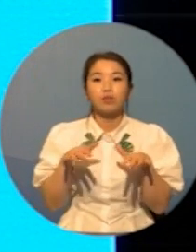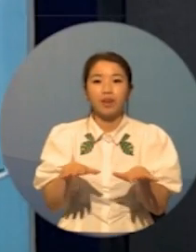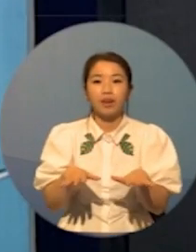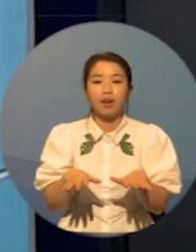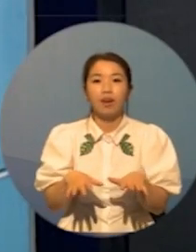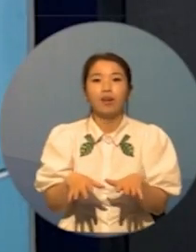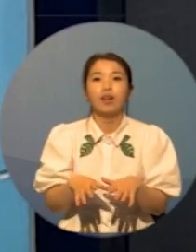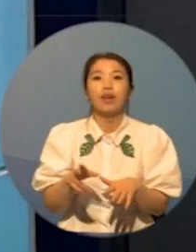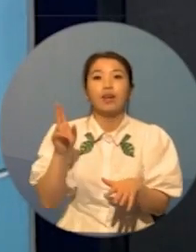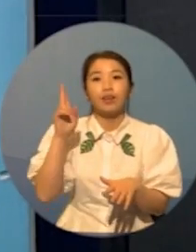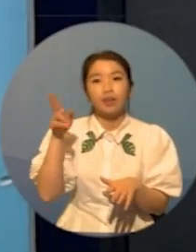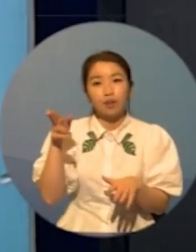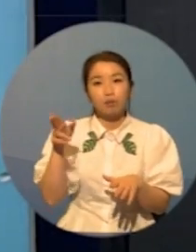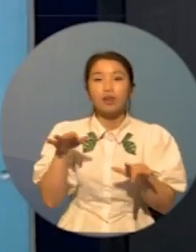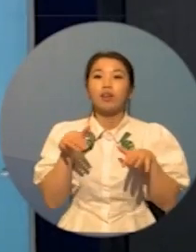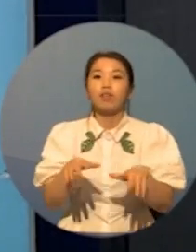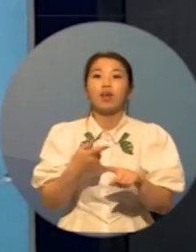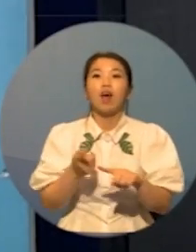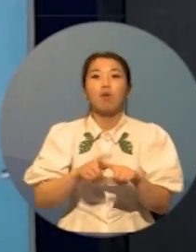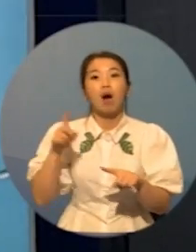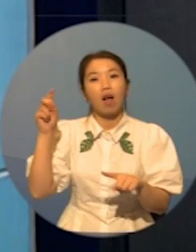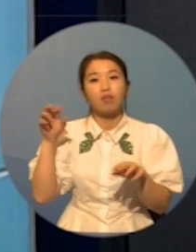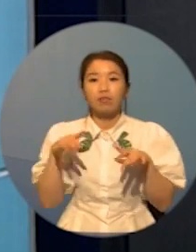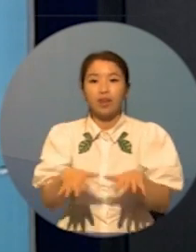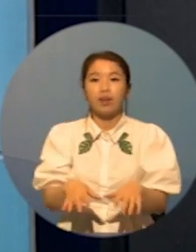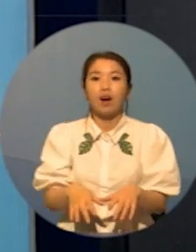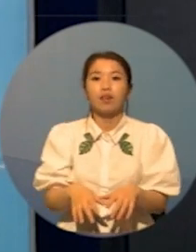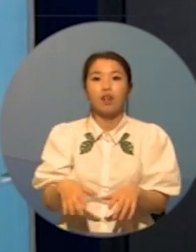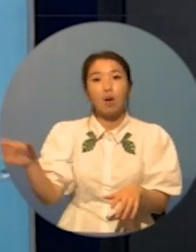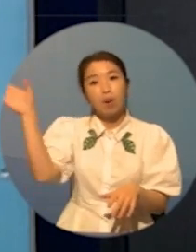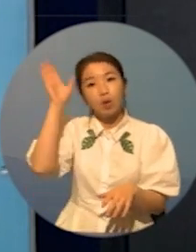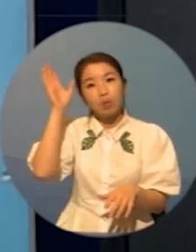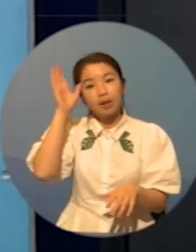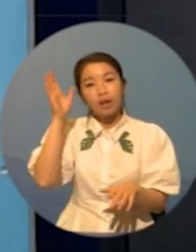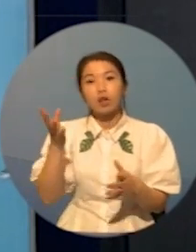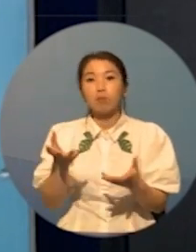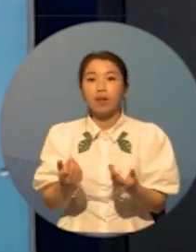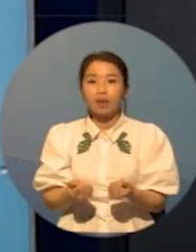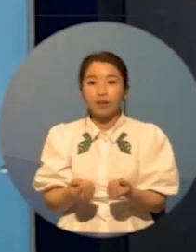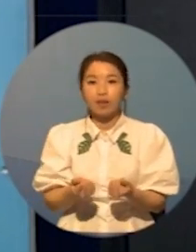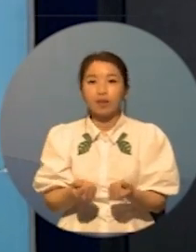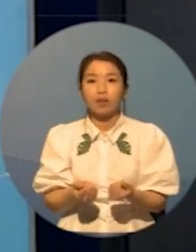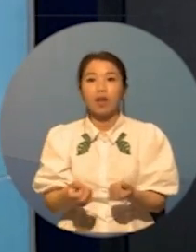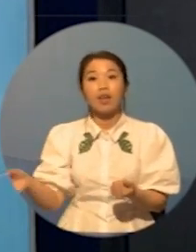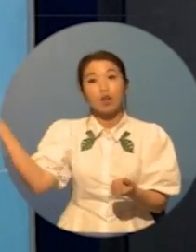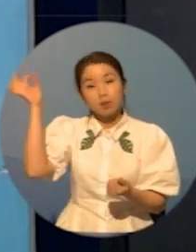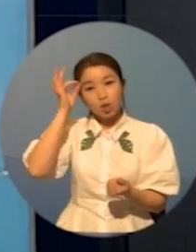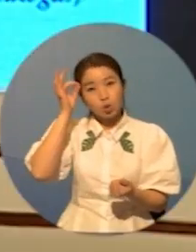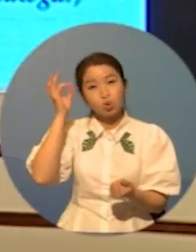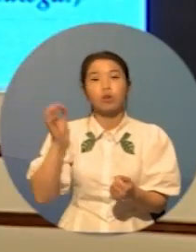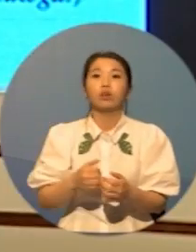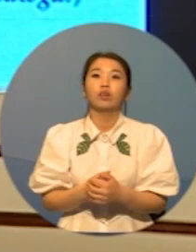һәм хал фейл хаққындағы білімлеріңізді ядымызға сүріп, және де беккемлеп алдық деп